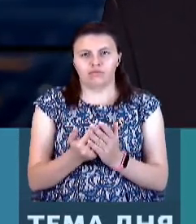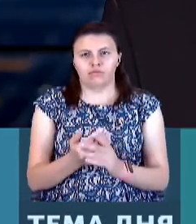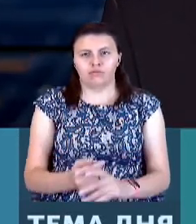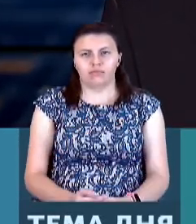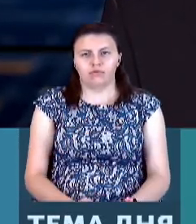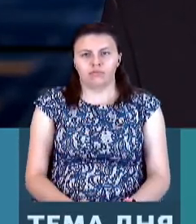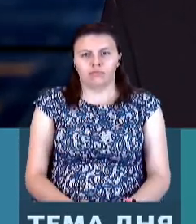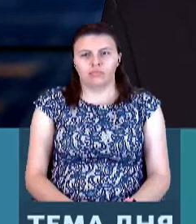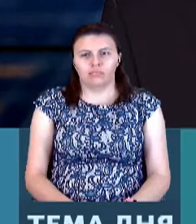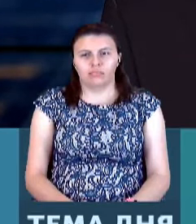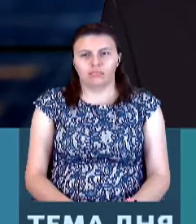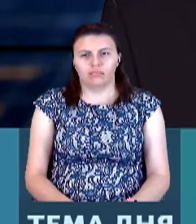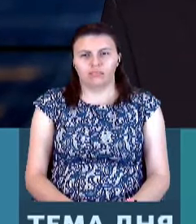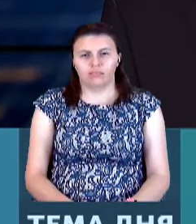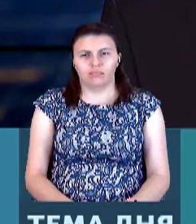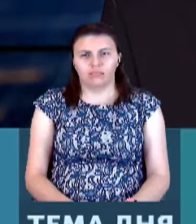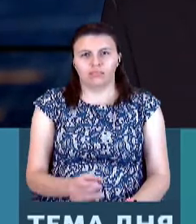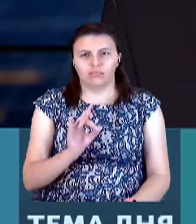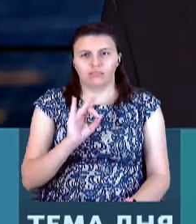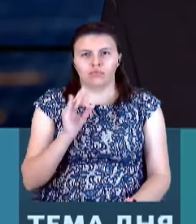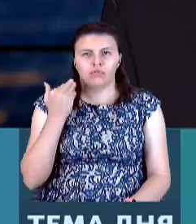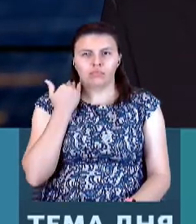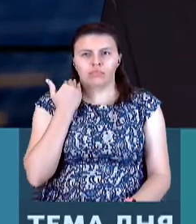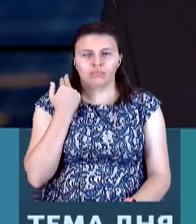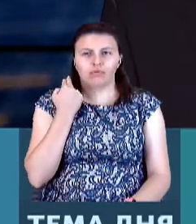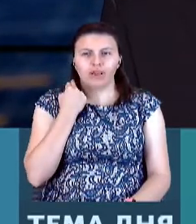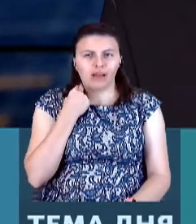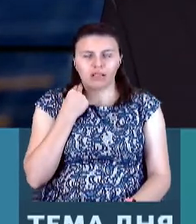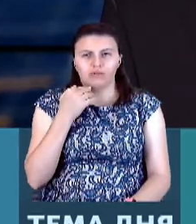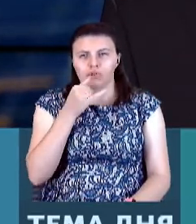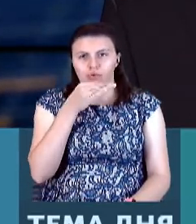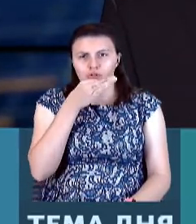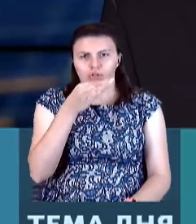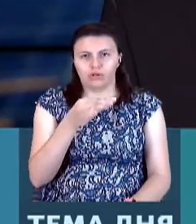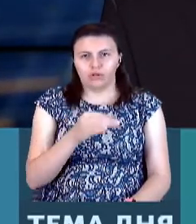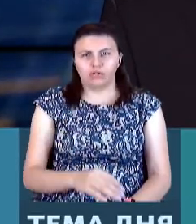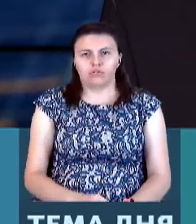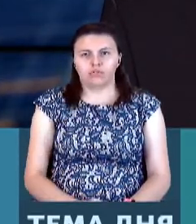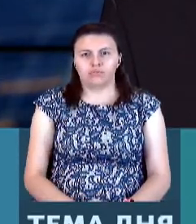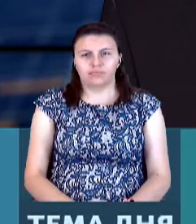якихось кількісного зростання розміру податків я не можу дати, але я можу дати приблизні оцінки